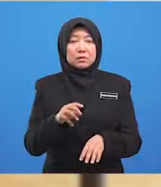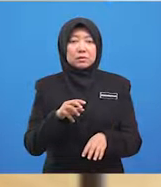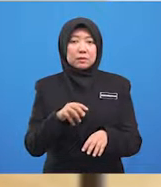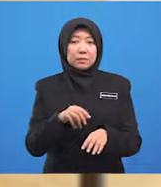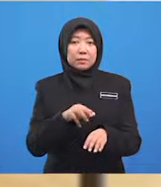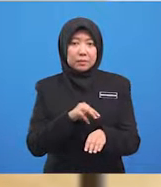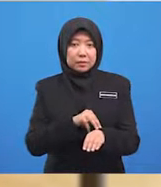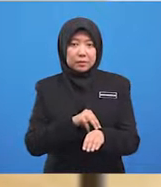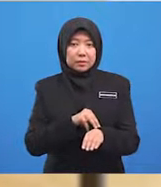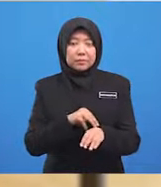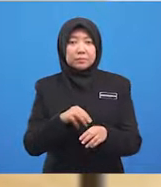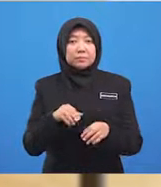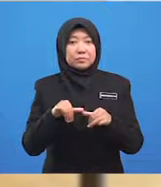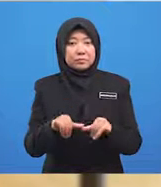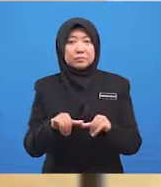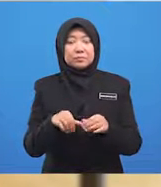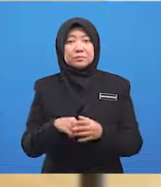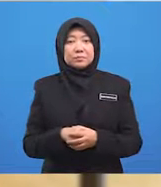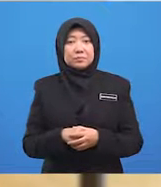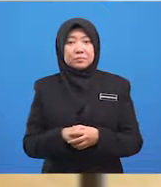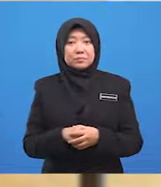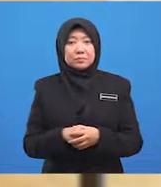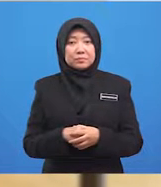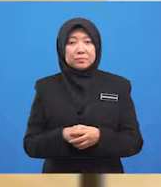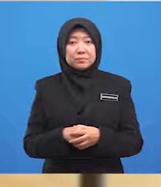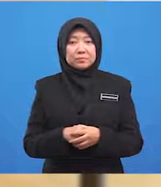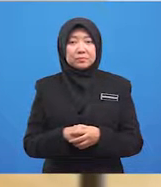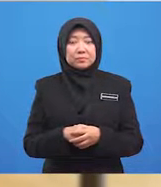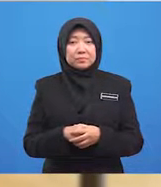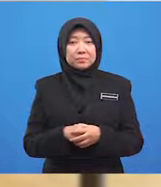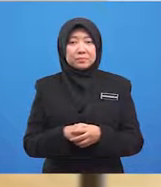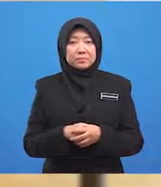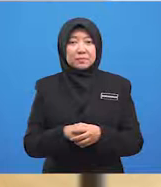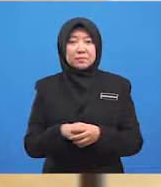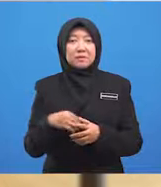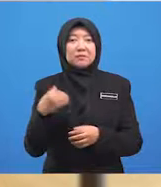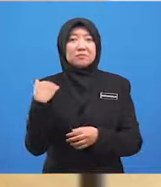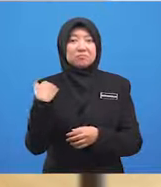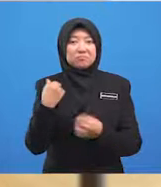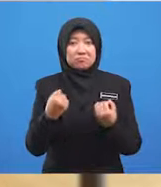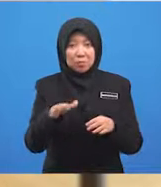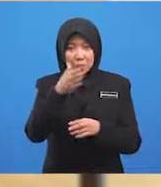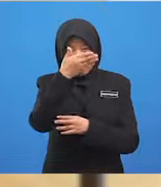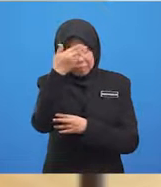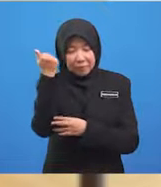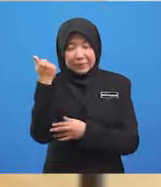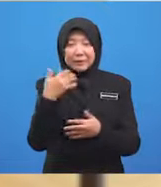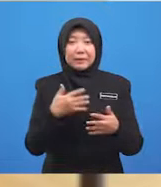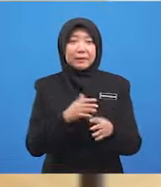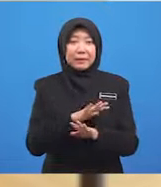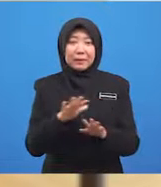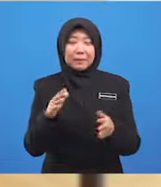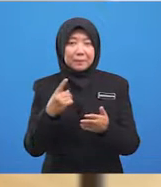tinggal hai oh nampaknya Adian umpet tuh ndak Mengapa